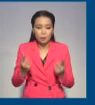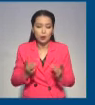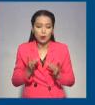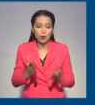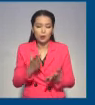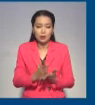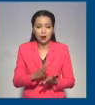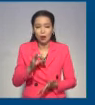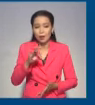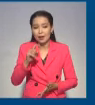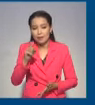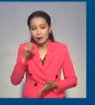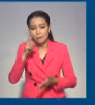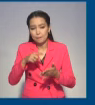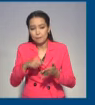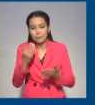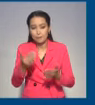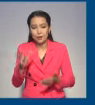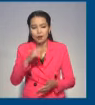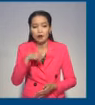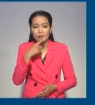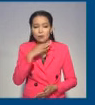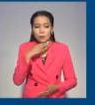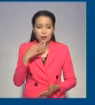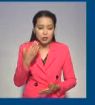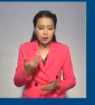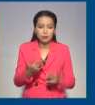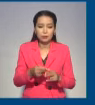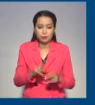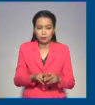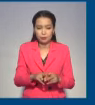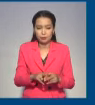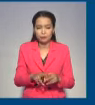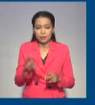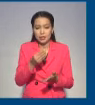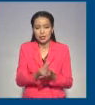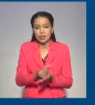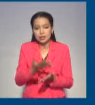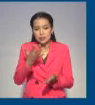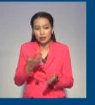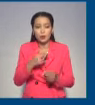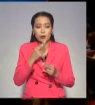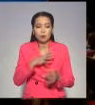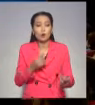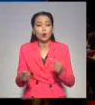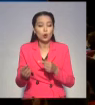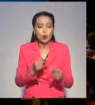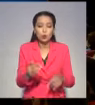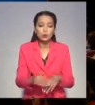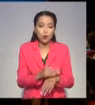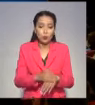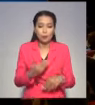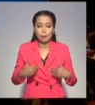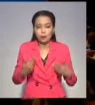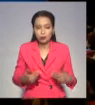поста Ораза верующие, как правило, много говорят о незыблемых нравственных ценностях, высказывают друг другу добрые